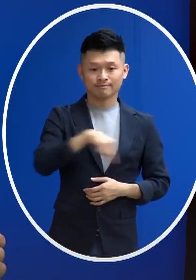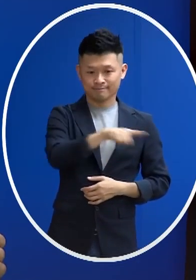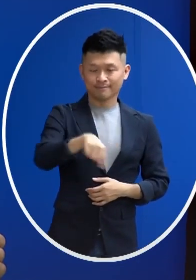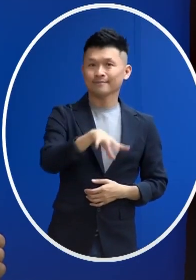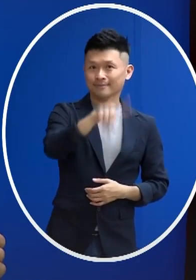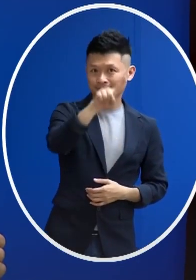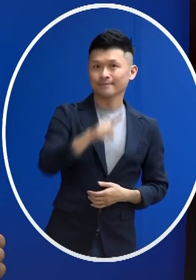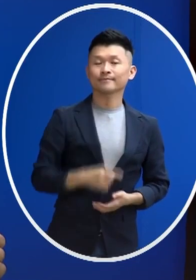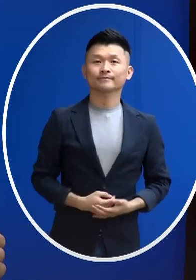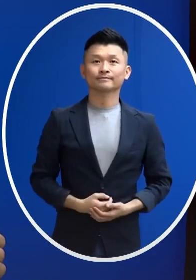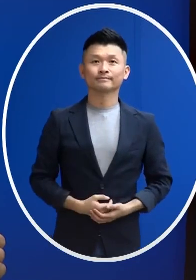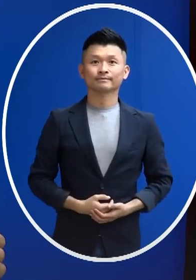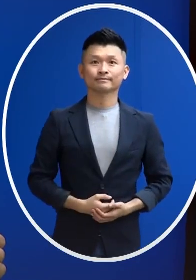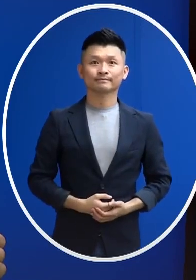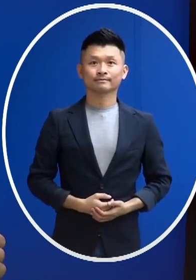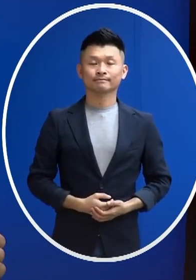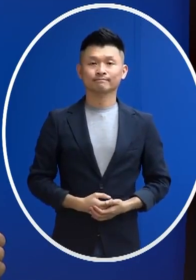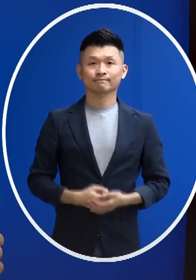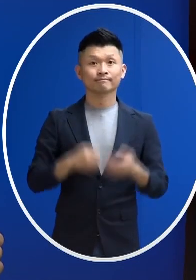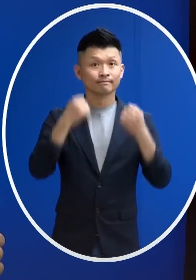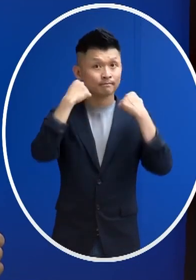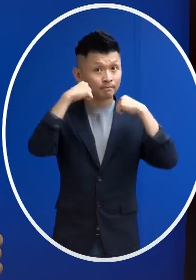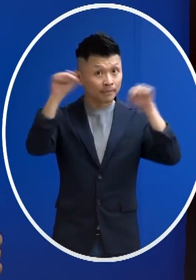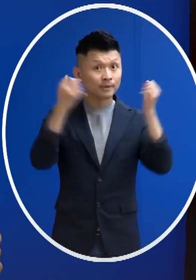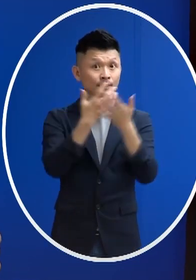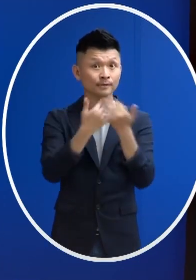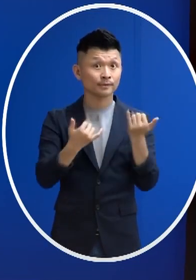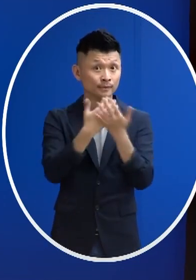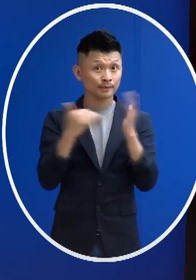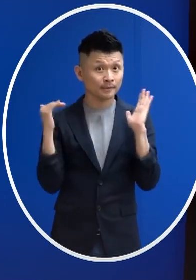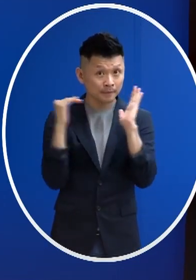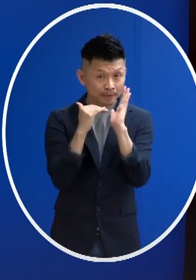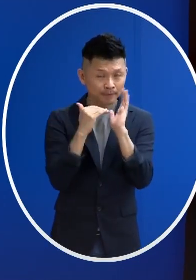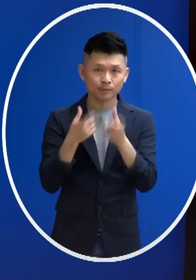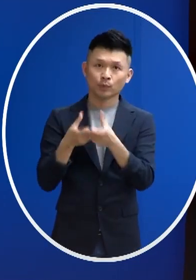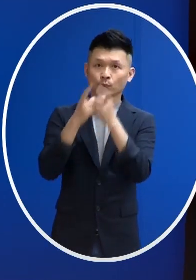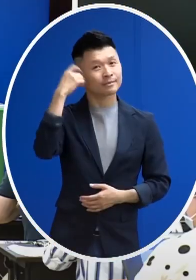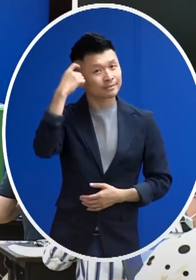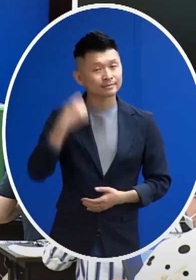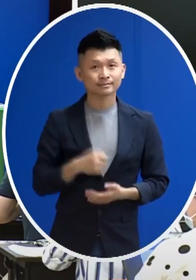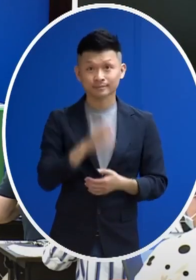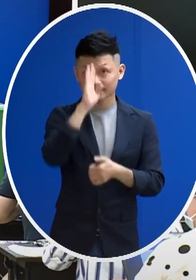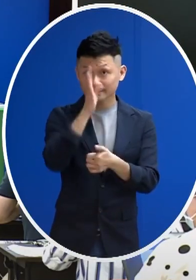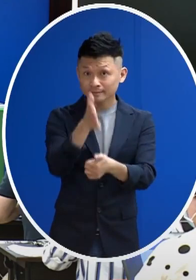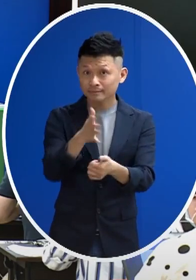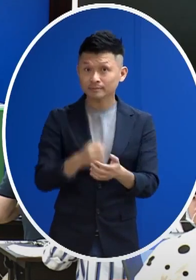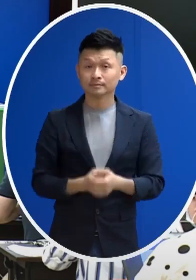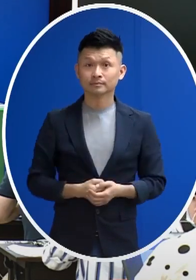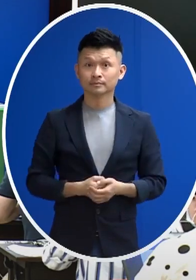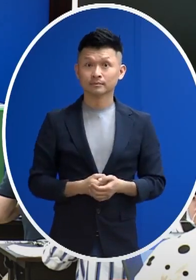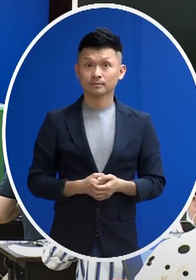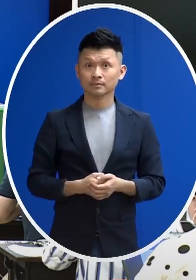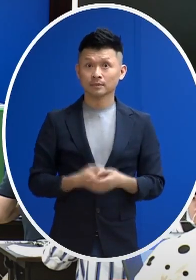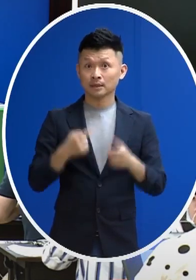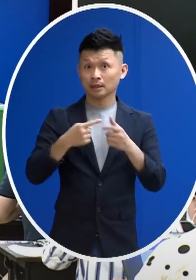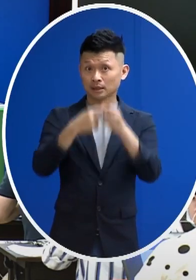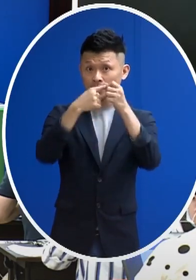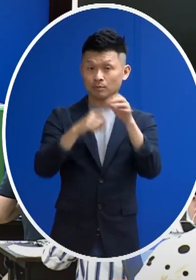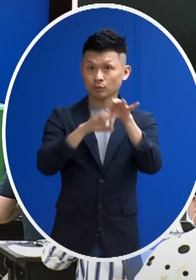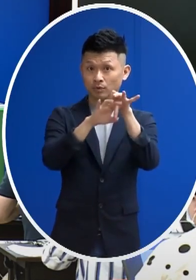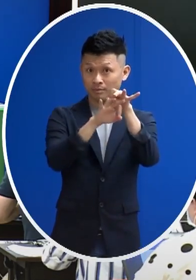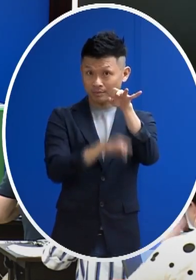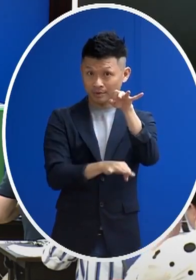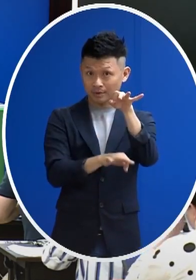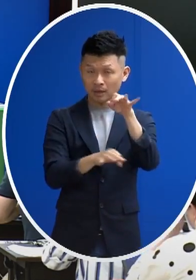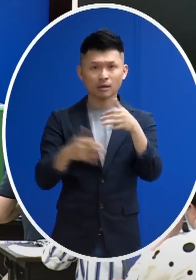先，让这个毕业学生来返台就读。 就是我们这一波开放第一波名单里面